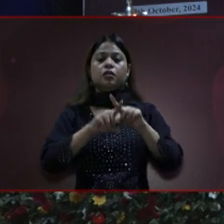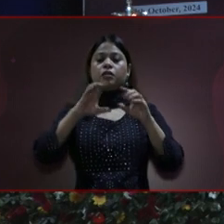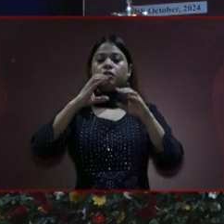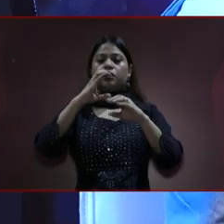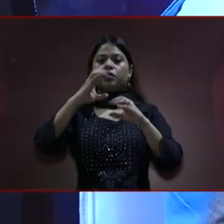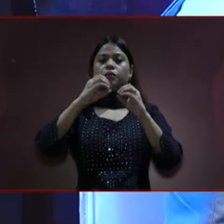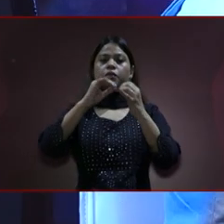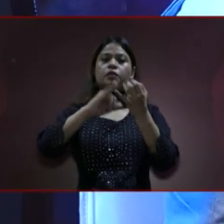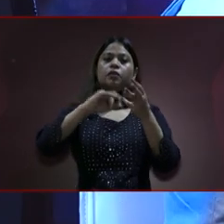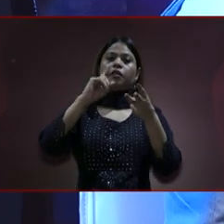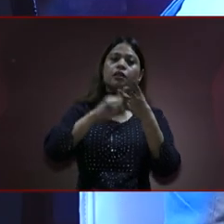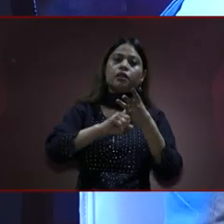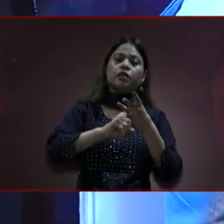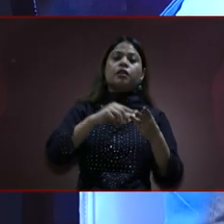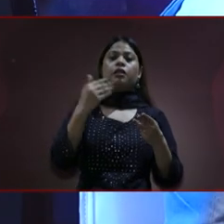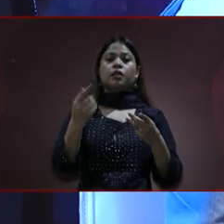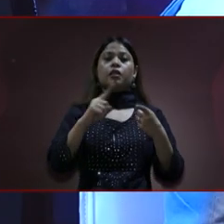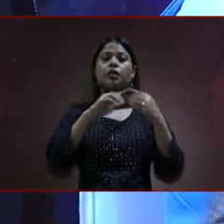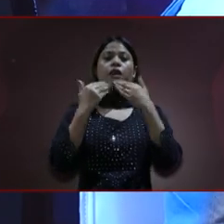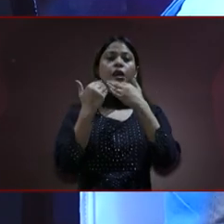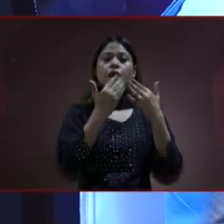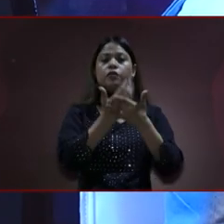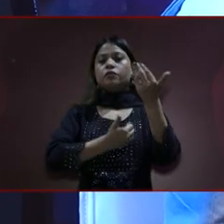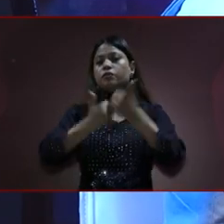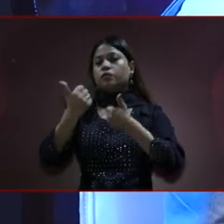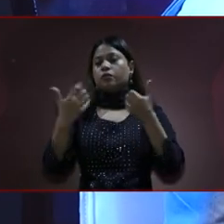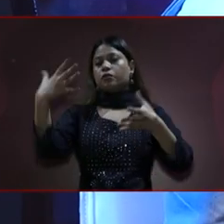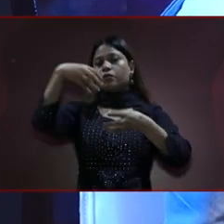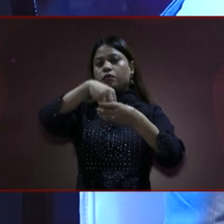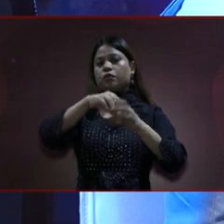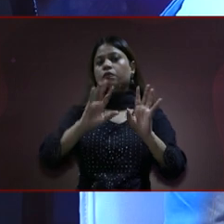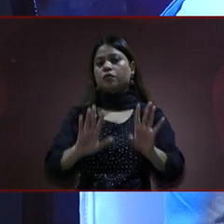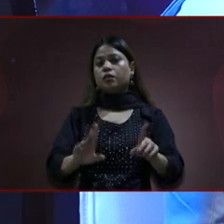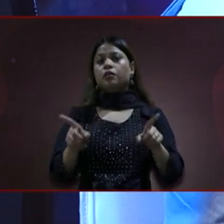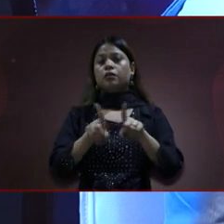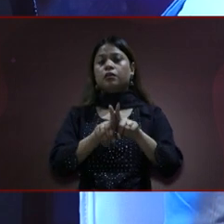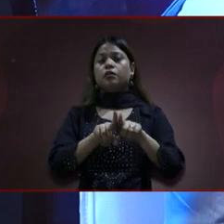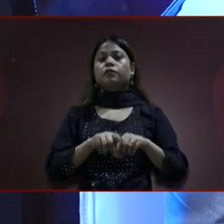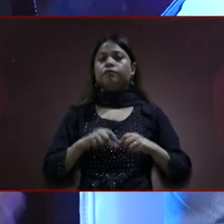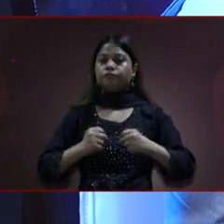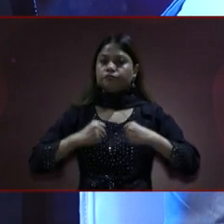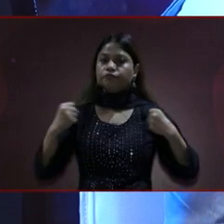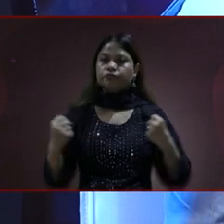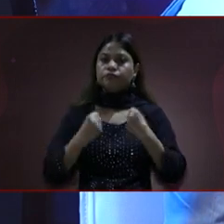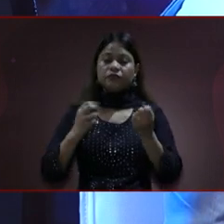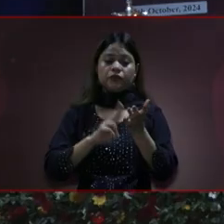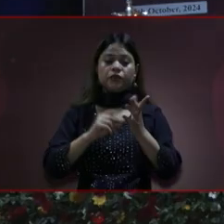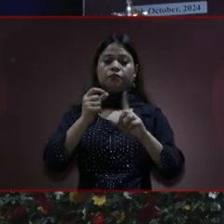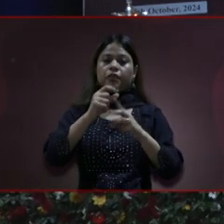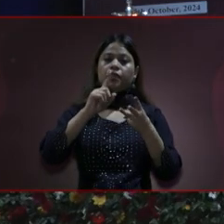की टर्च बियर है स्कूल एजुकेशन इकोसिस्टम की। और इस बीच में तो हमने और उसमें NEP की जो रिकमेंडेशन